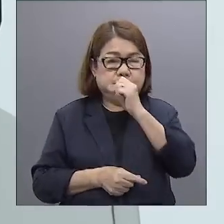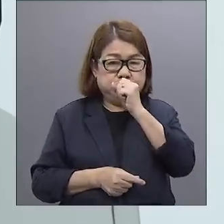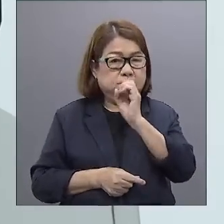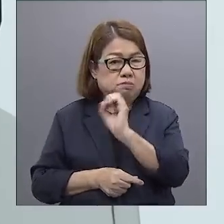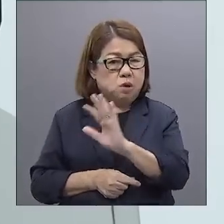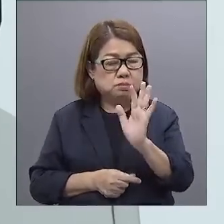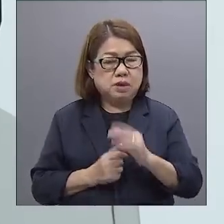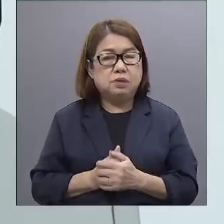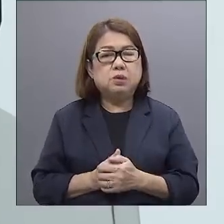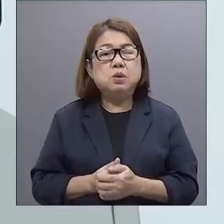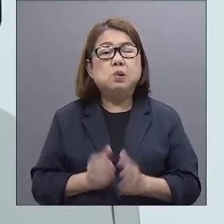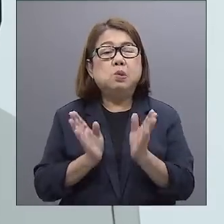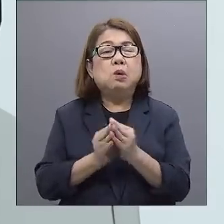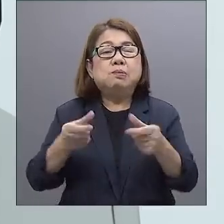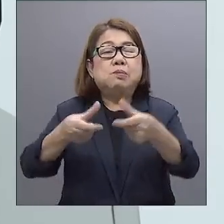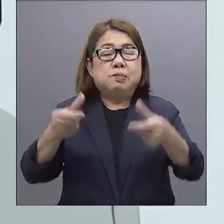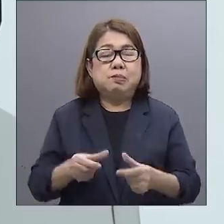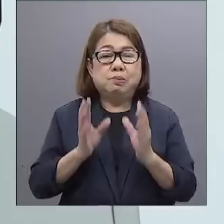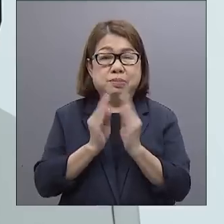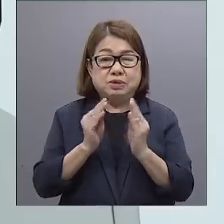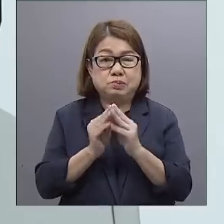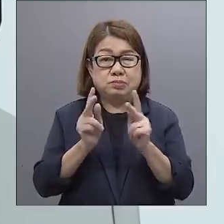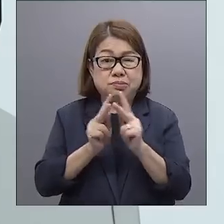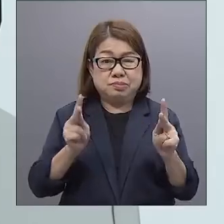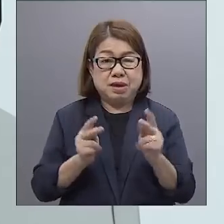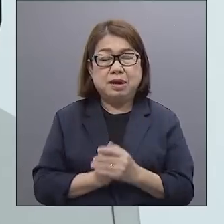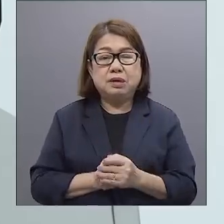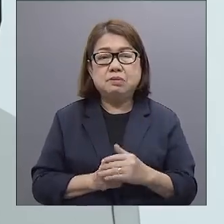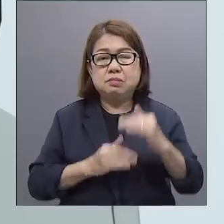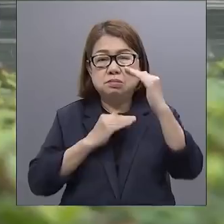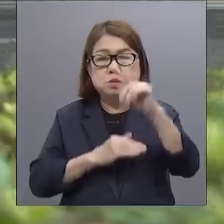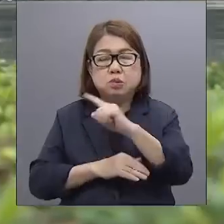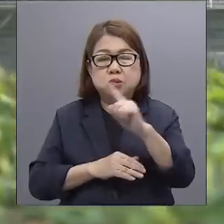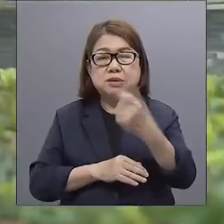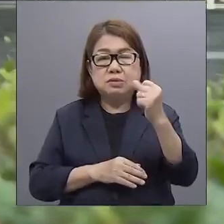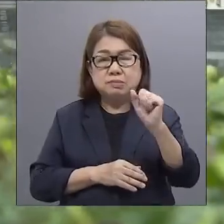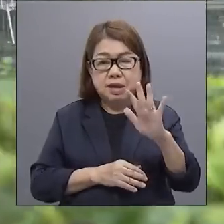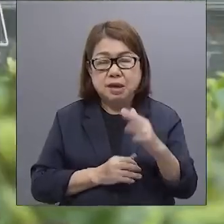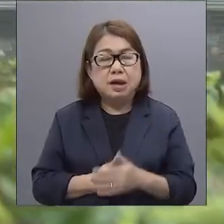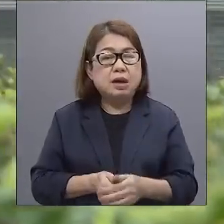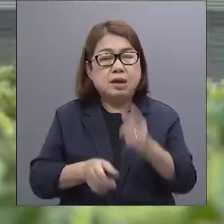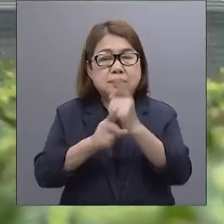รายงานการประชุมของคณะกรรมการที่เกี่ยวข้องภายใน 15วันนับตั้งแต่วันที่คดีถึงที่สุดค่ะ